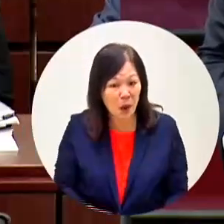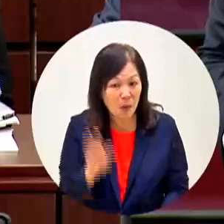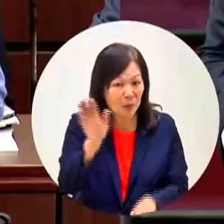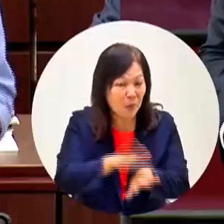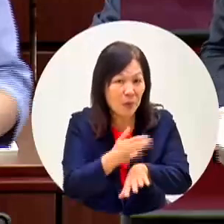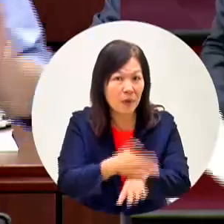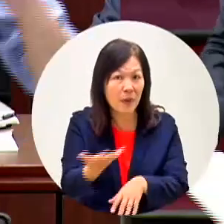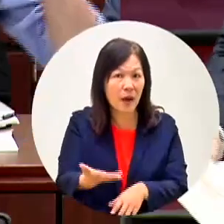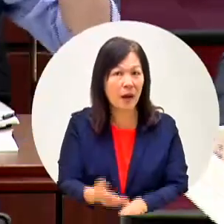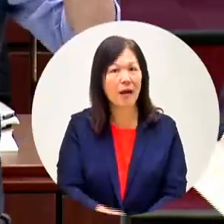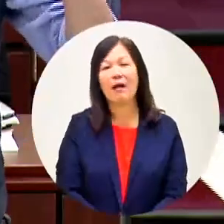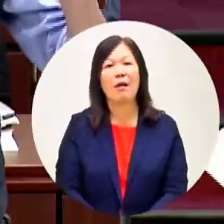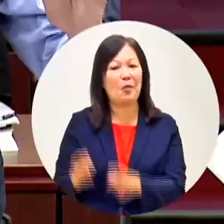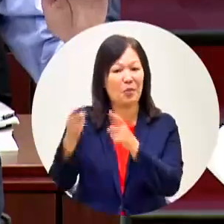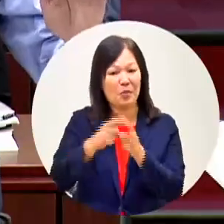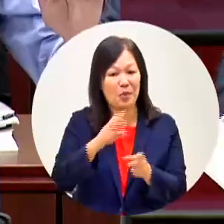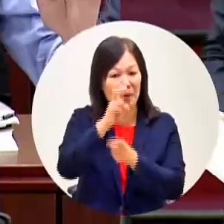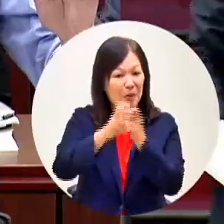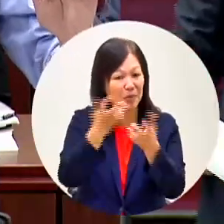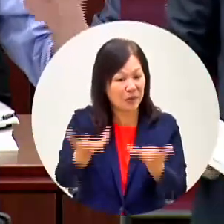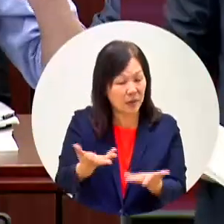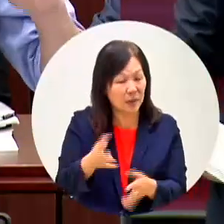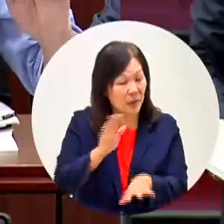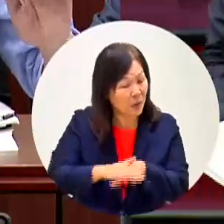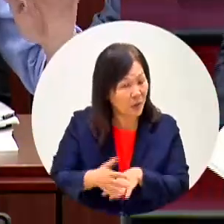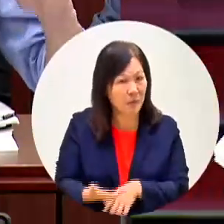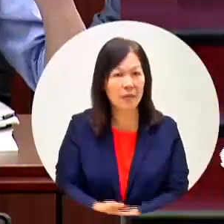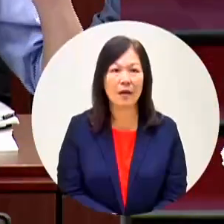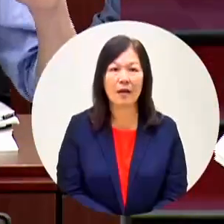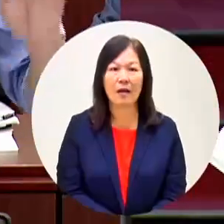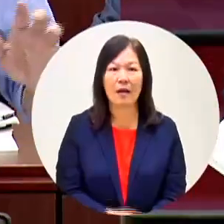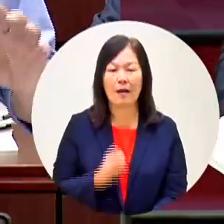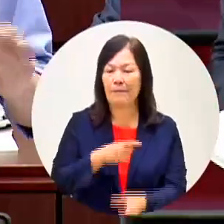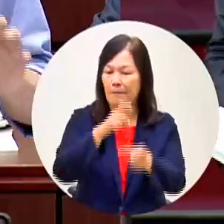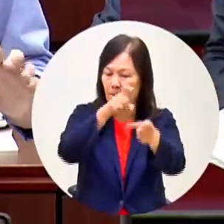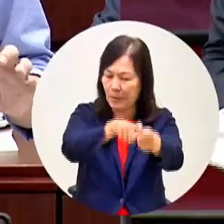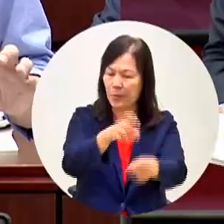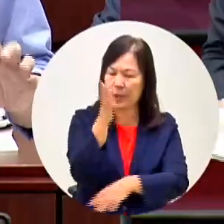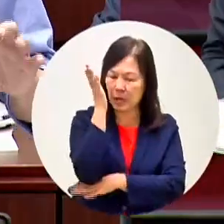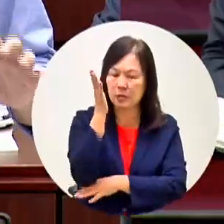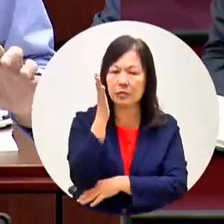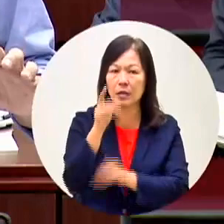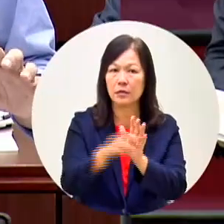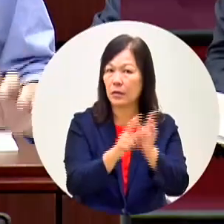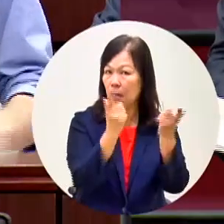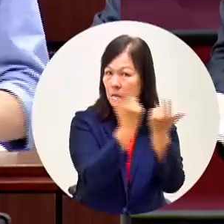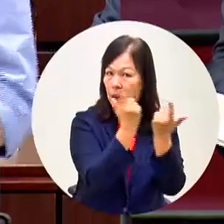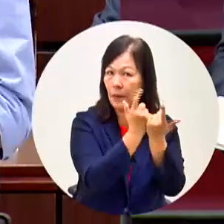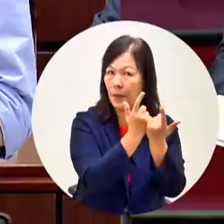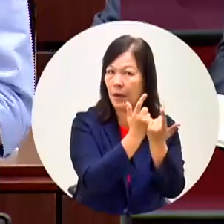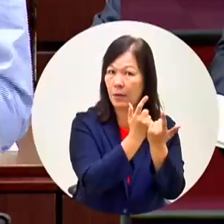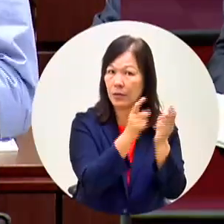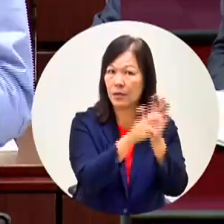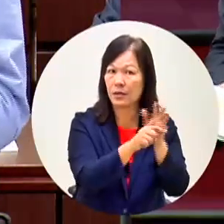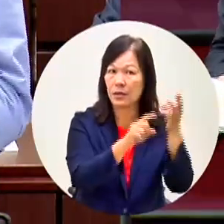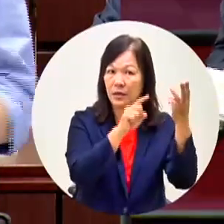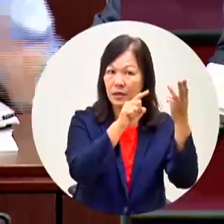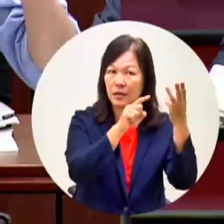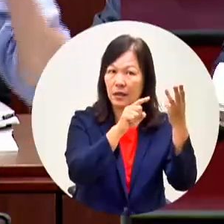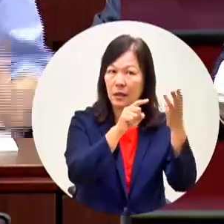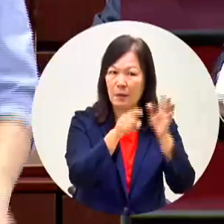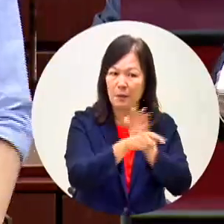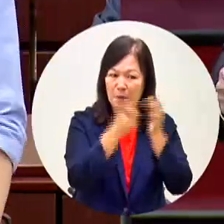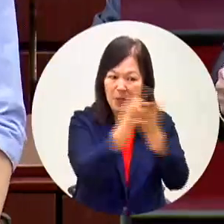员，目标是在这里。台北市积累的3000宠爱在一身几十年，高雄开始苏